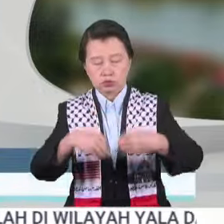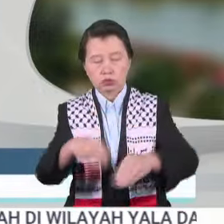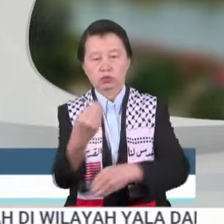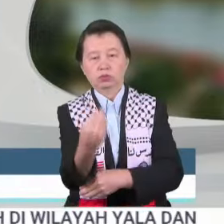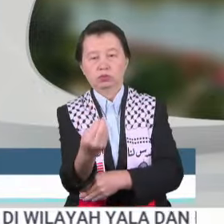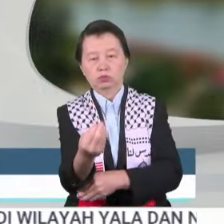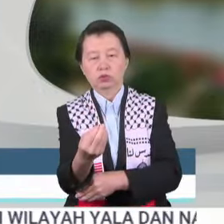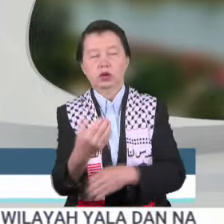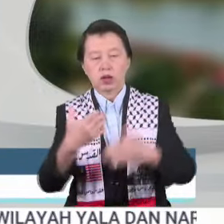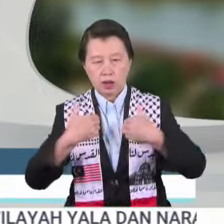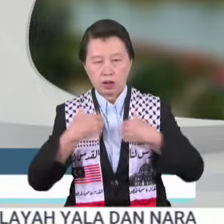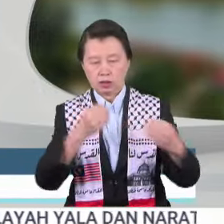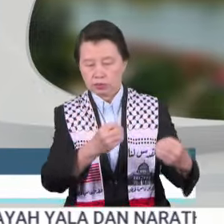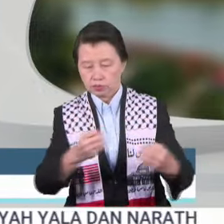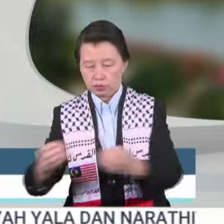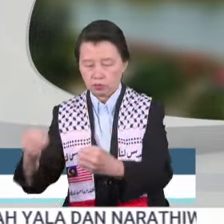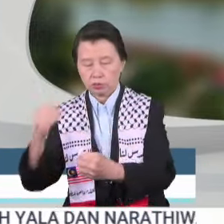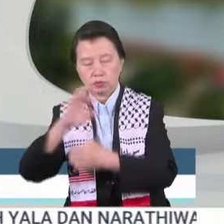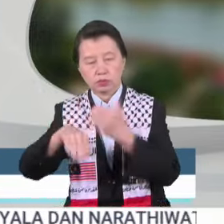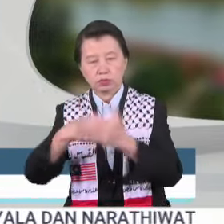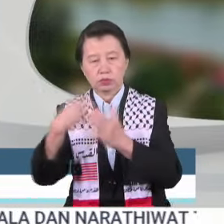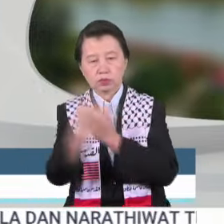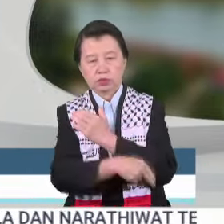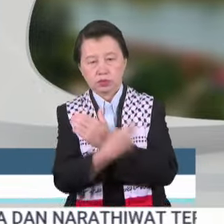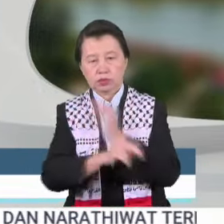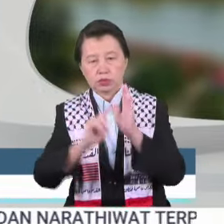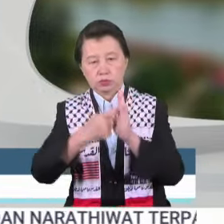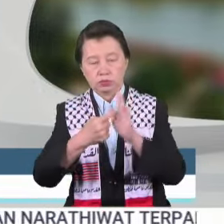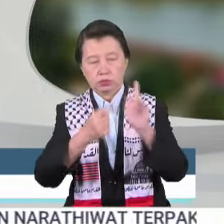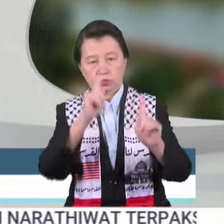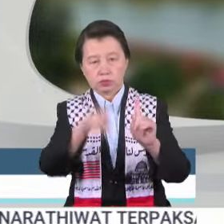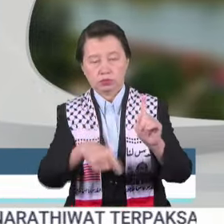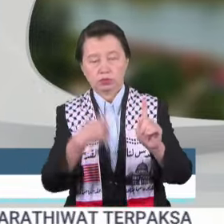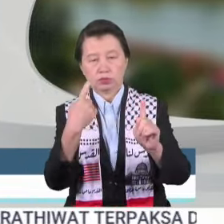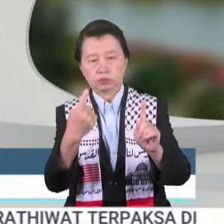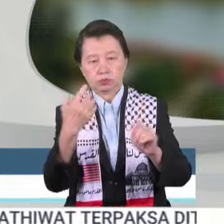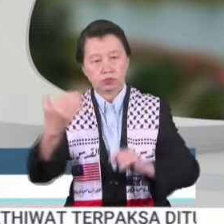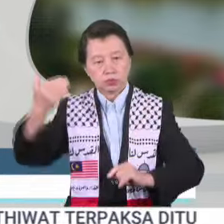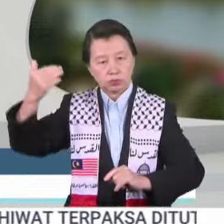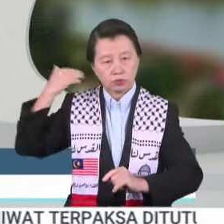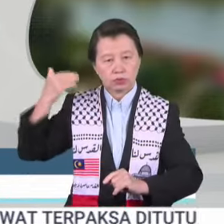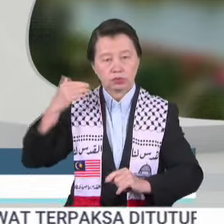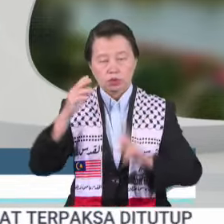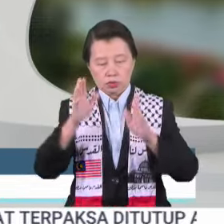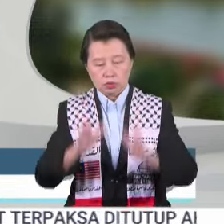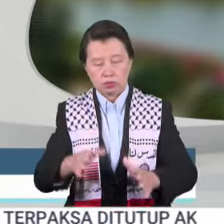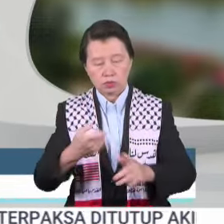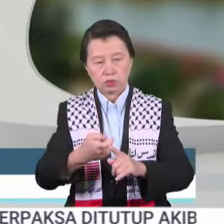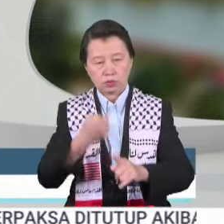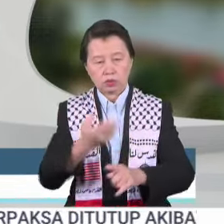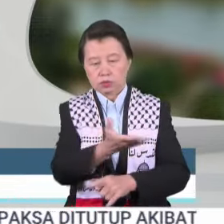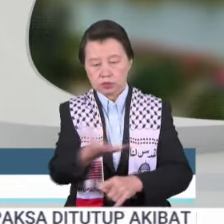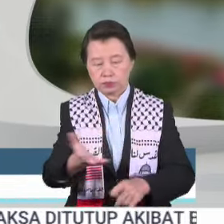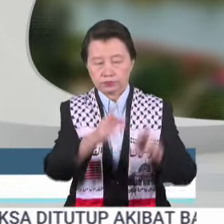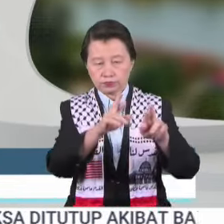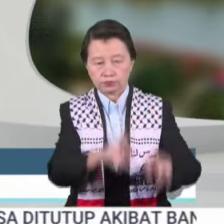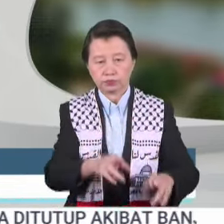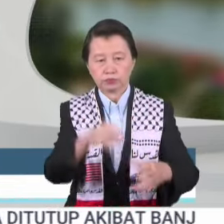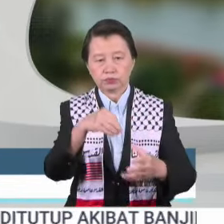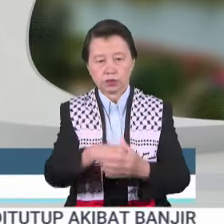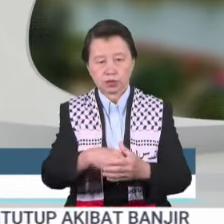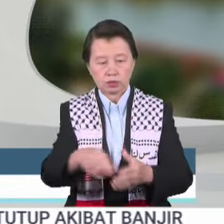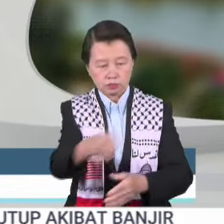pjr yang dianjur di seluruh negeri bermula 1 Januari lalu sebahagian besar penerima terdiri daripada rakyat